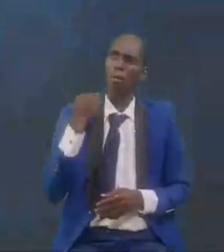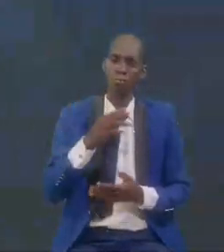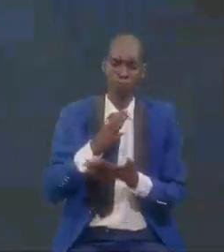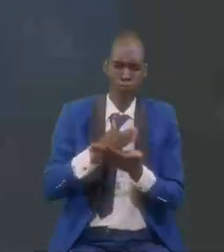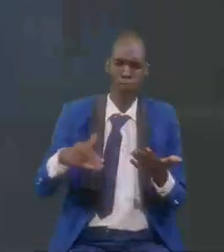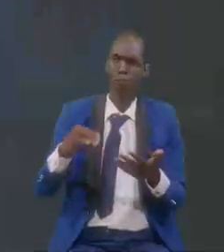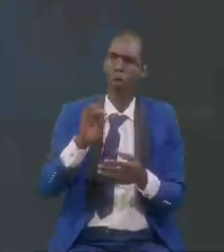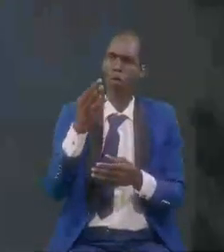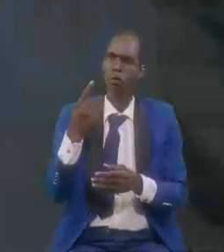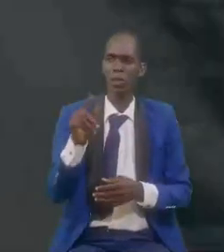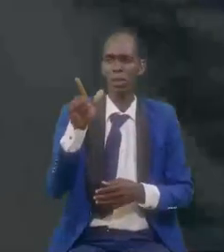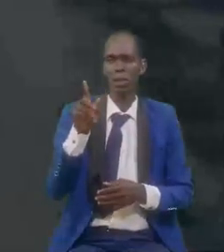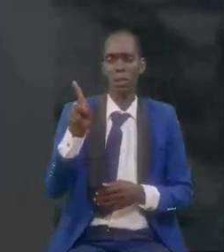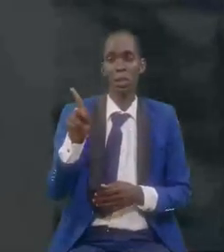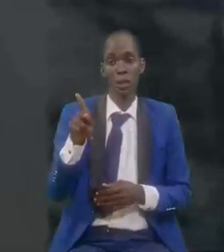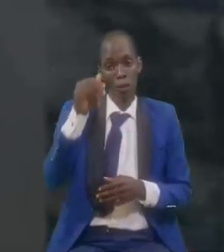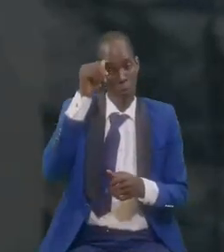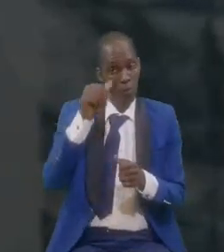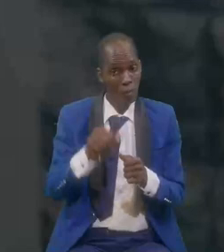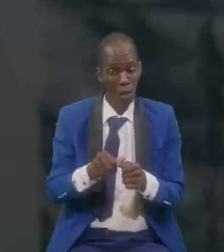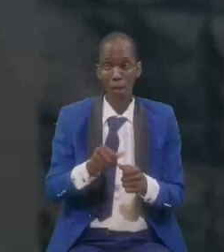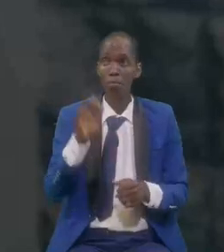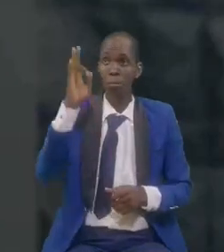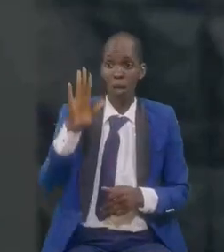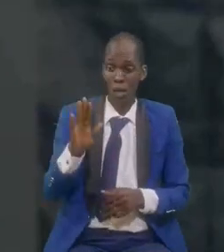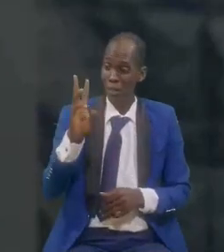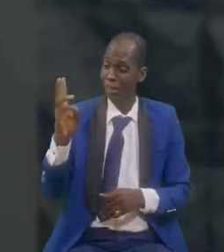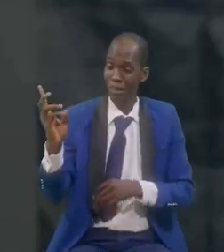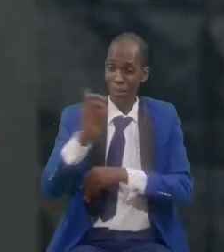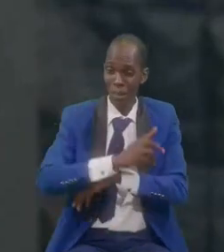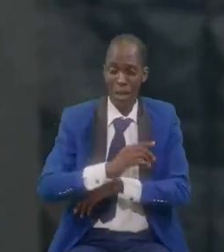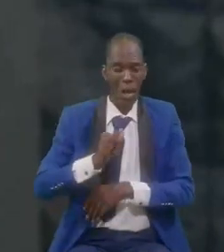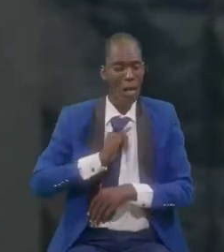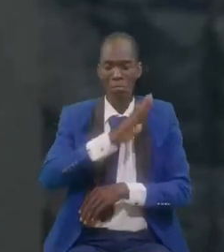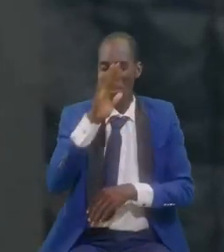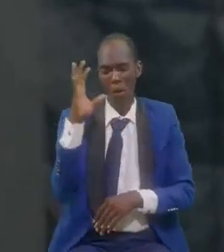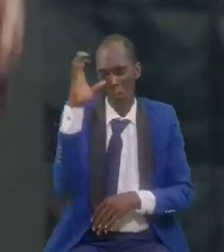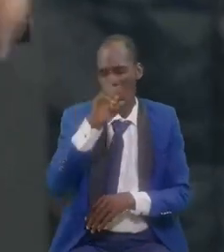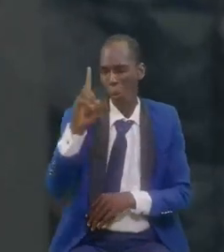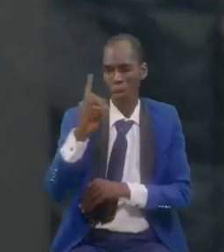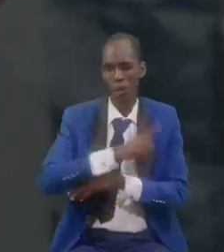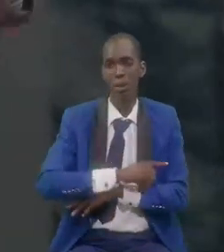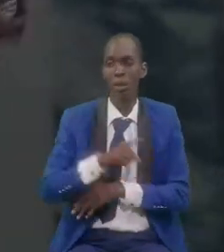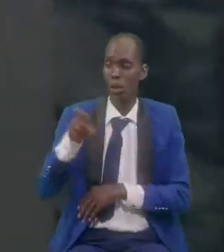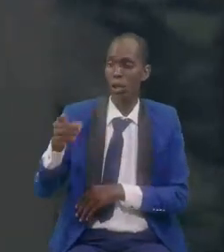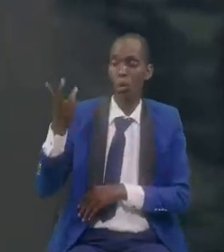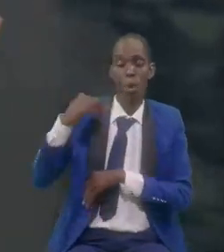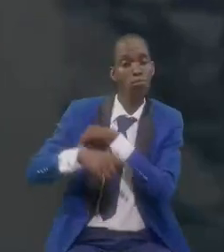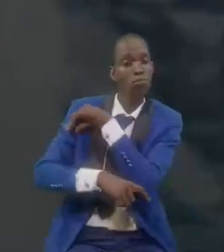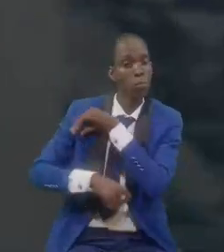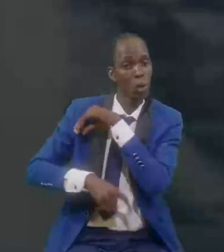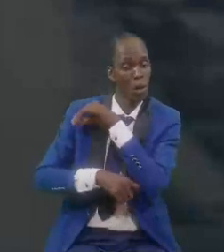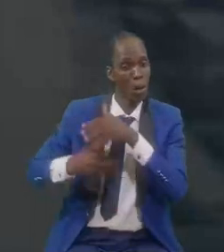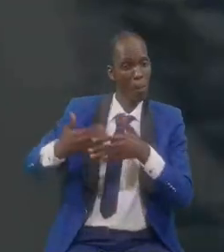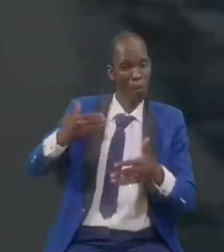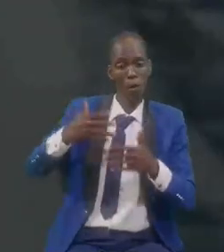sais, oh, pasteur, vraiment 6 jours. Je n'ai raté aucun jour. Oh, tu volais avant. Et tu